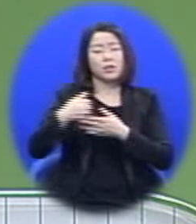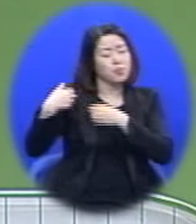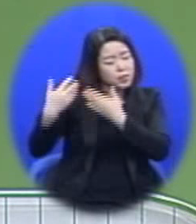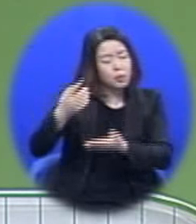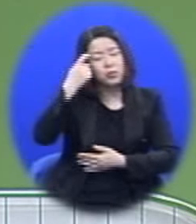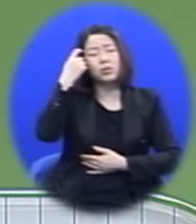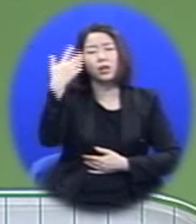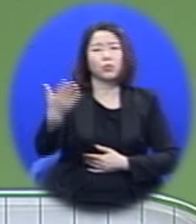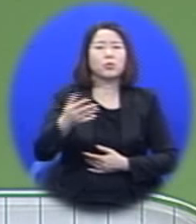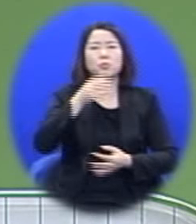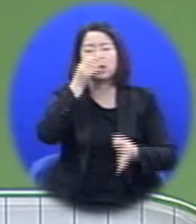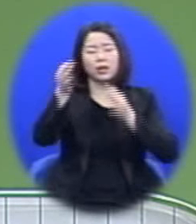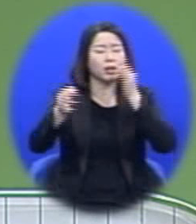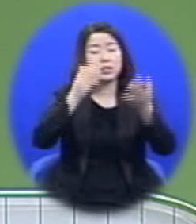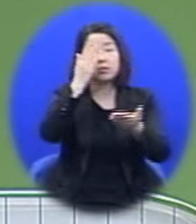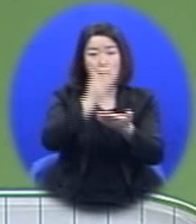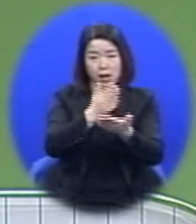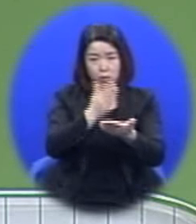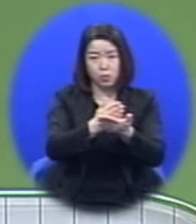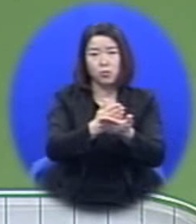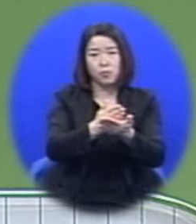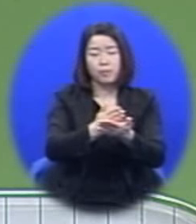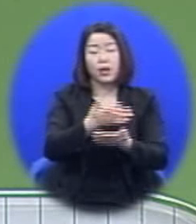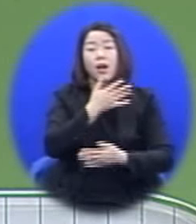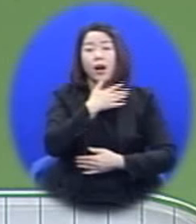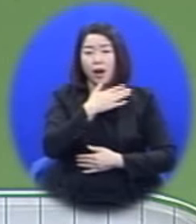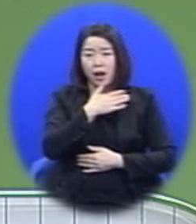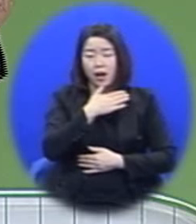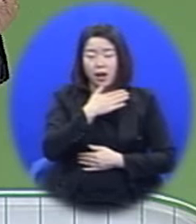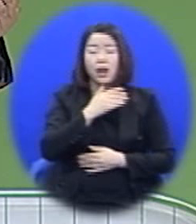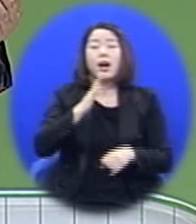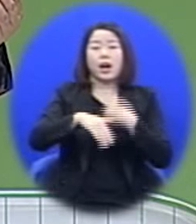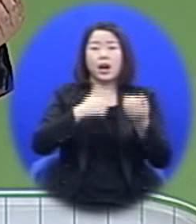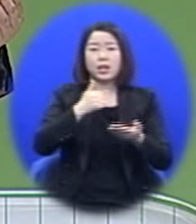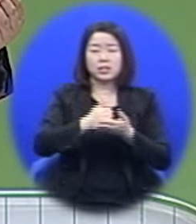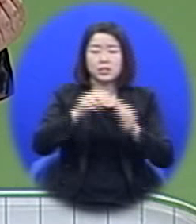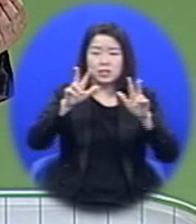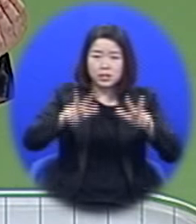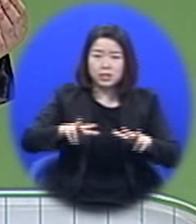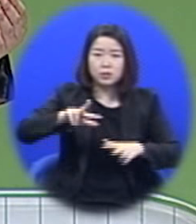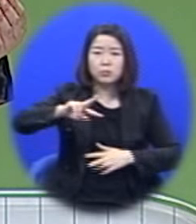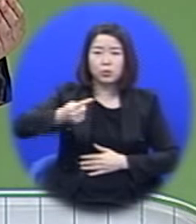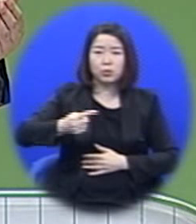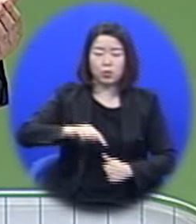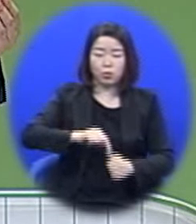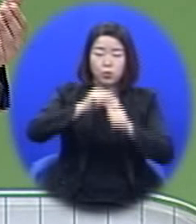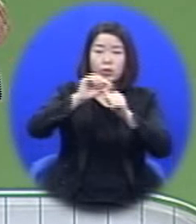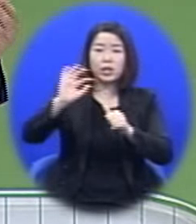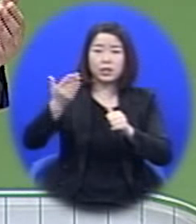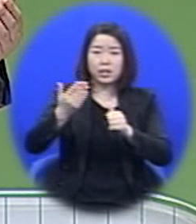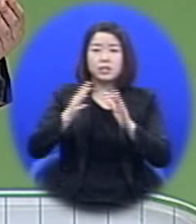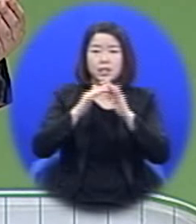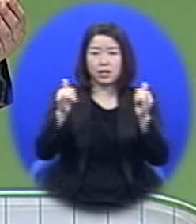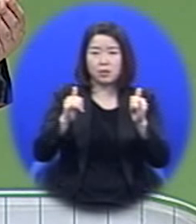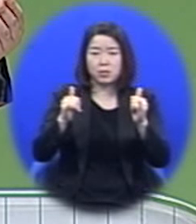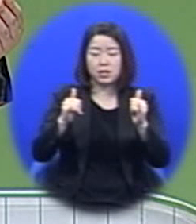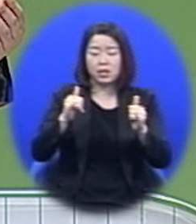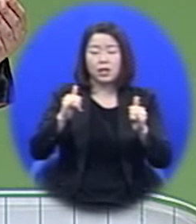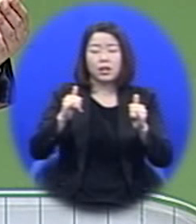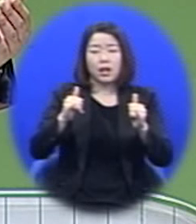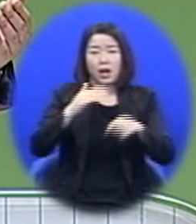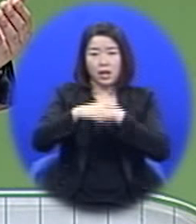두시냐고 하지 말고, 아, 지금도 구원해야 될 자들이 하나님이